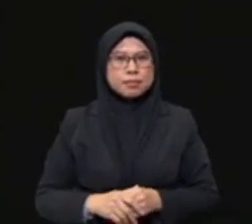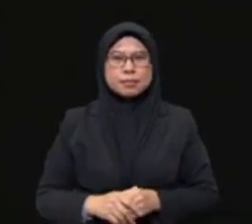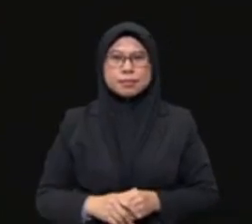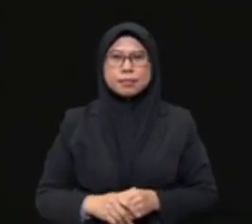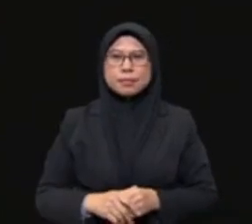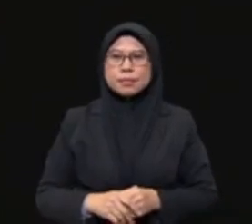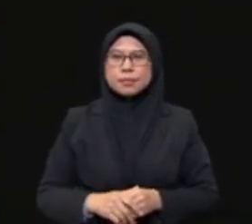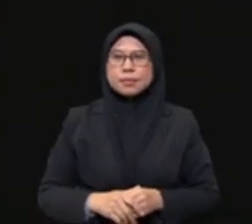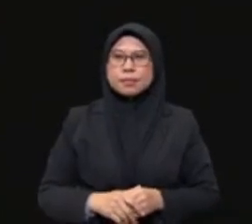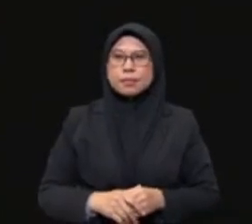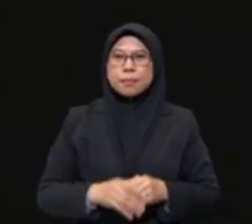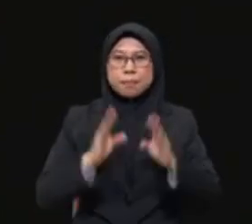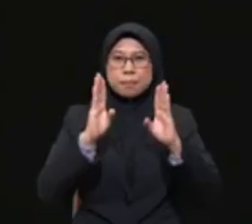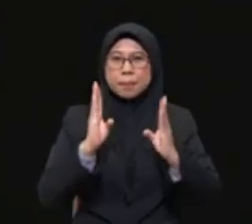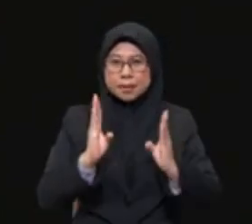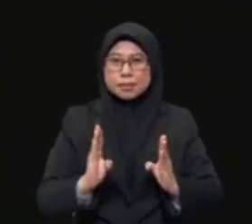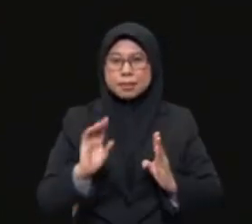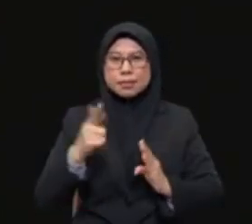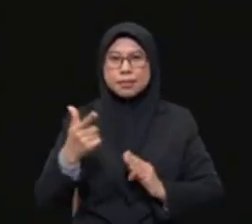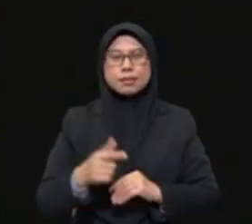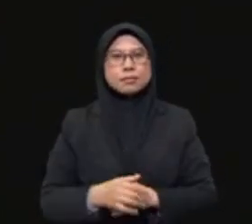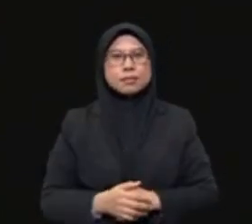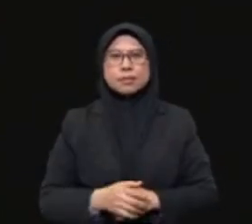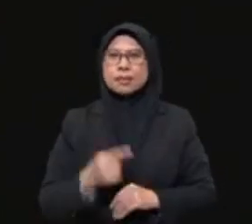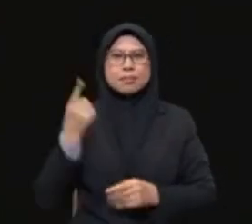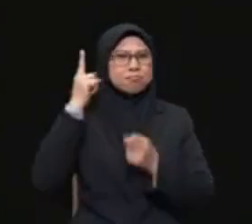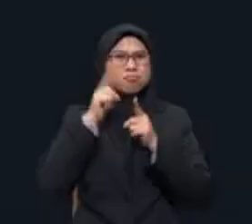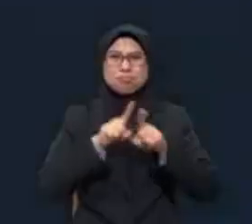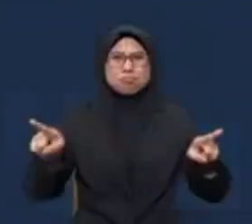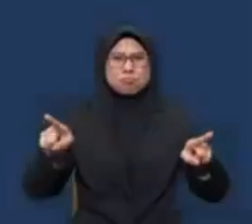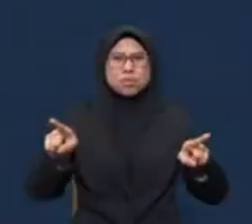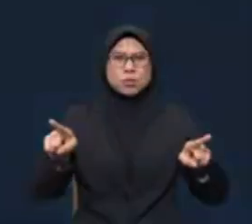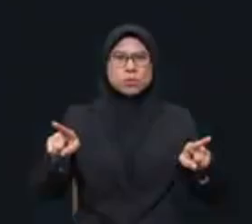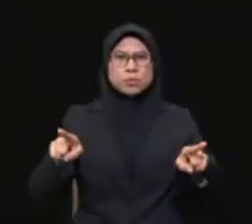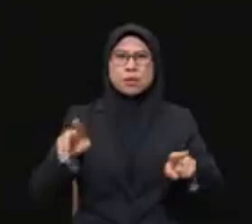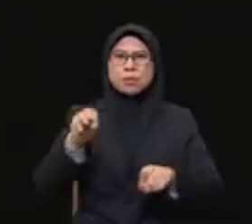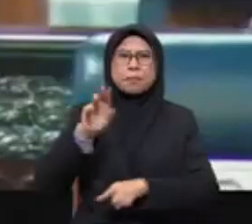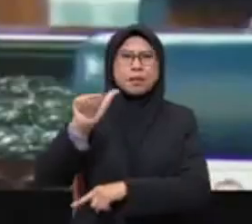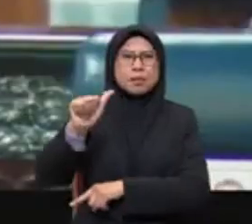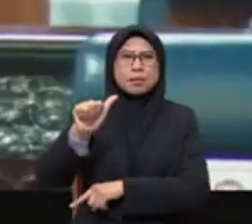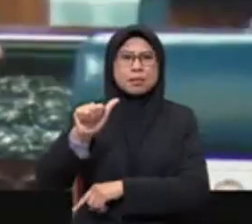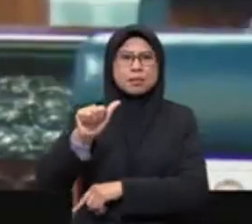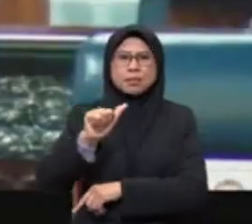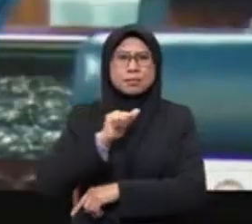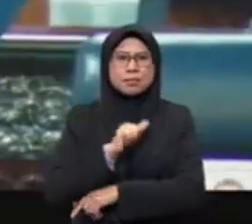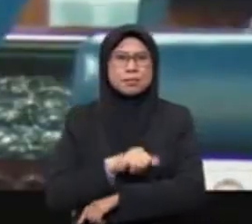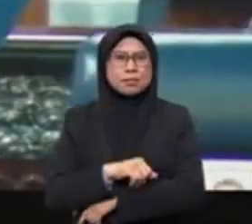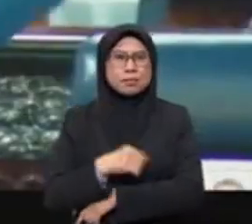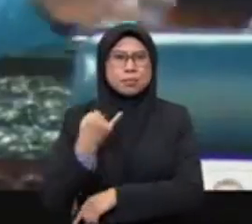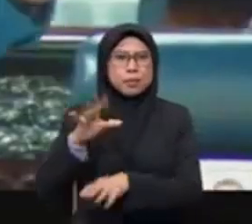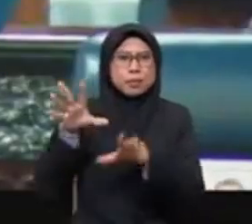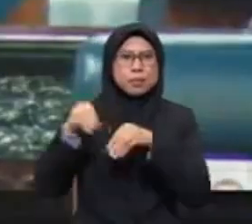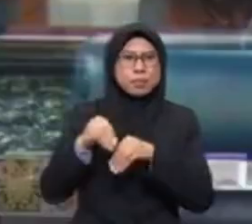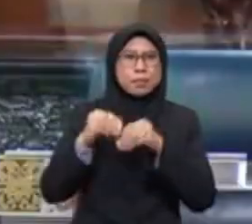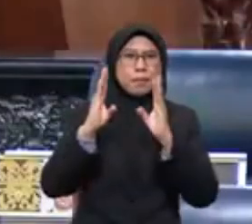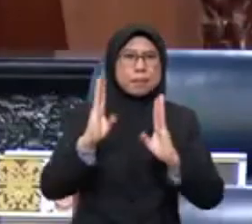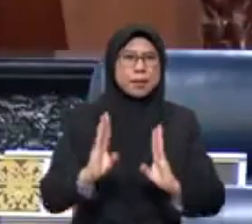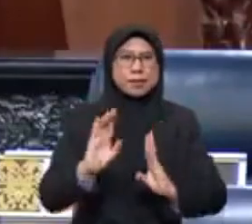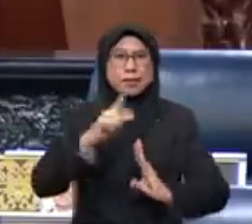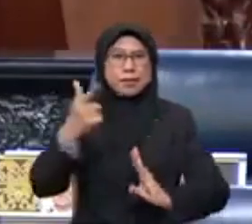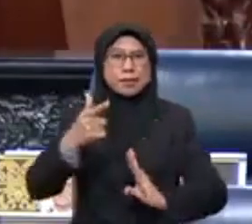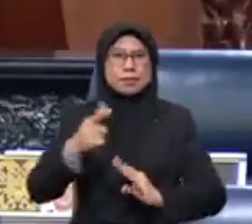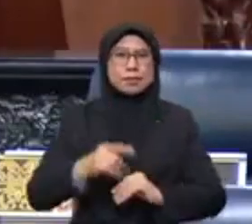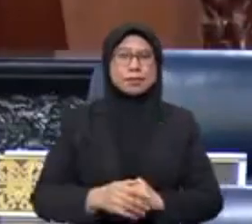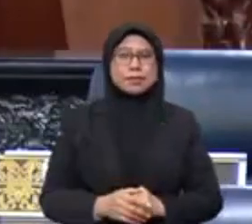dengan pandangan tersebut? Sudah semestinya saya tidak akan setuju dan Mara pun tidak akan membawa bangsa lain untuk masuk.